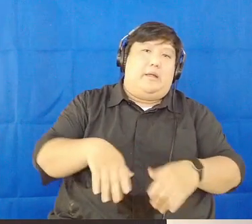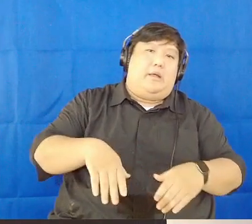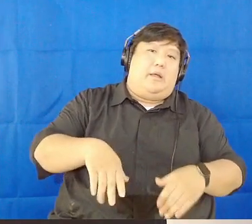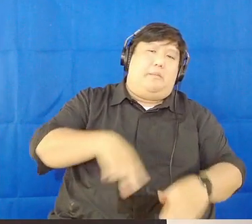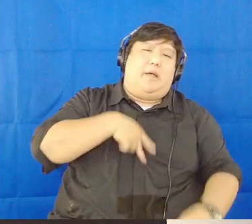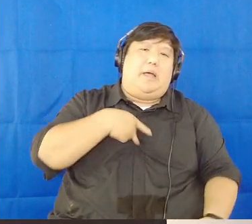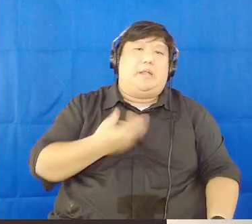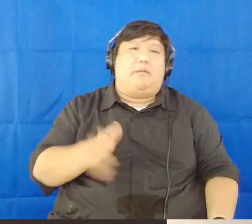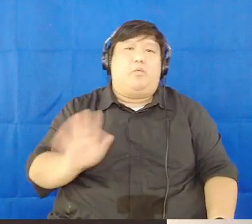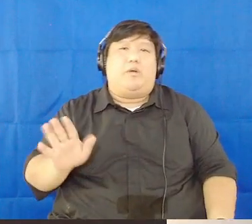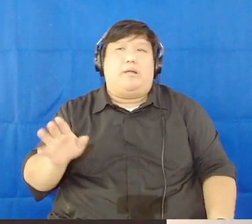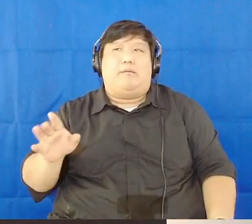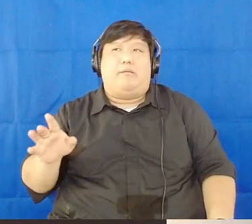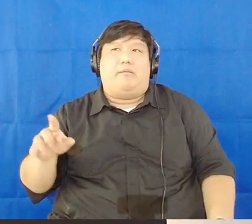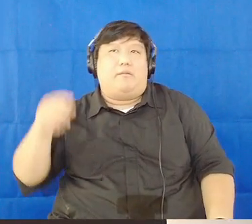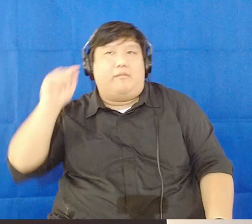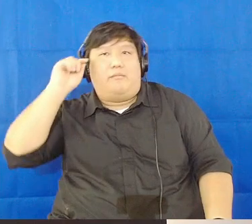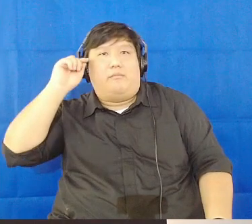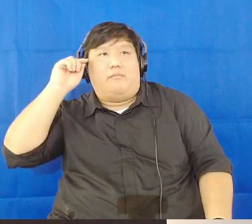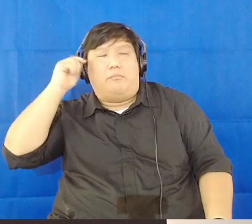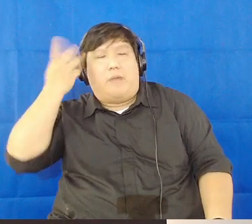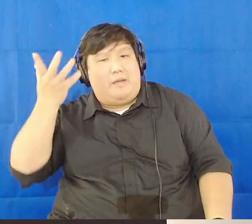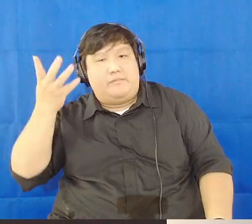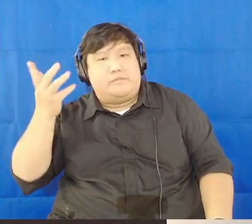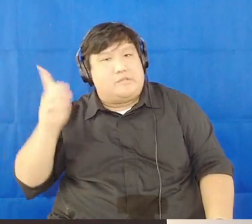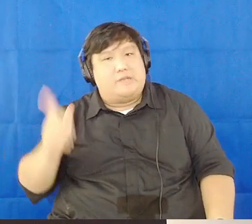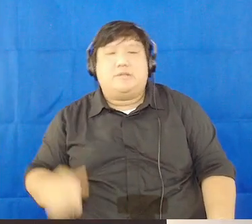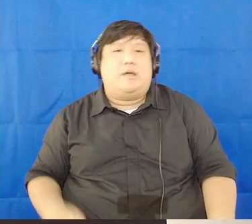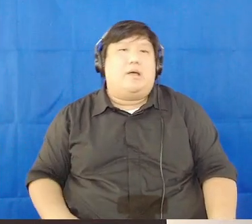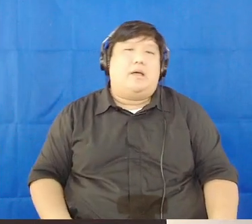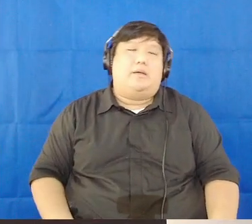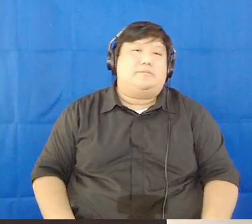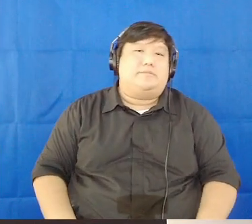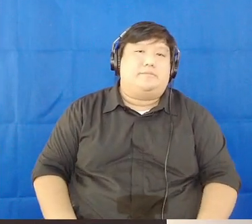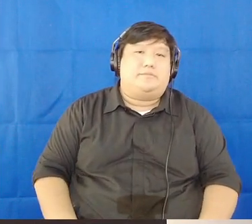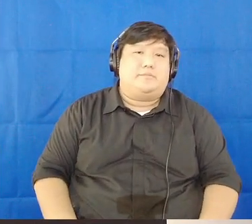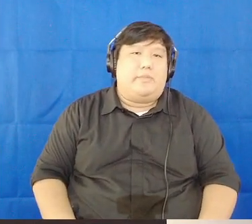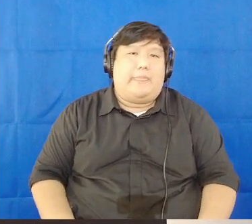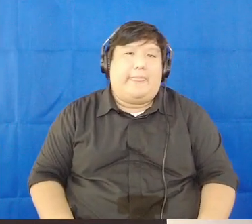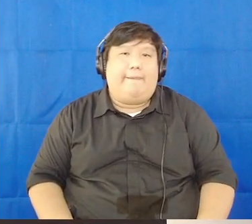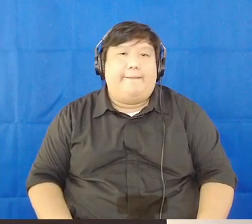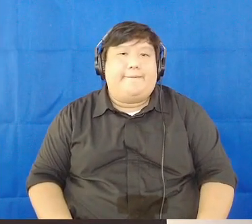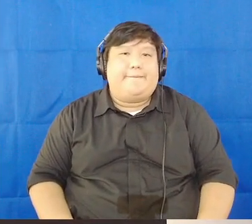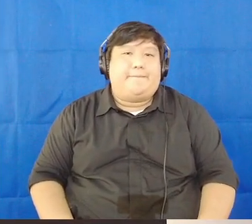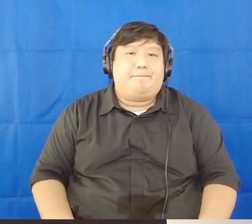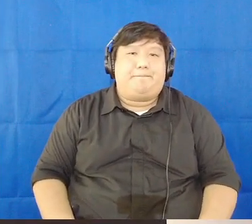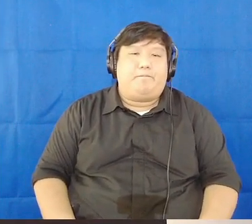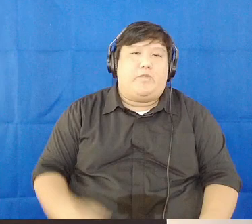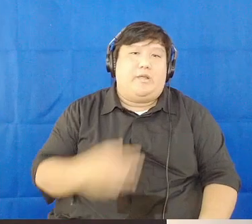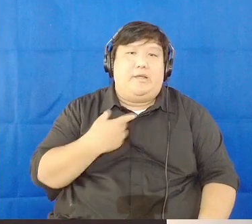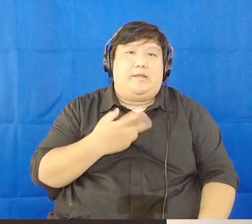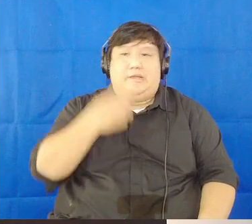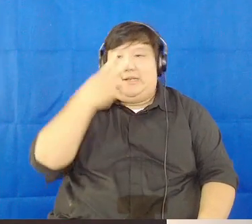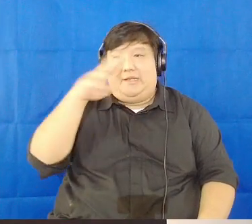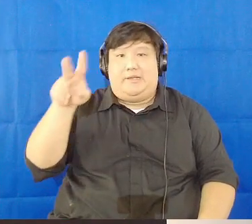Saudara-saudari yang terkasih dalam Kristus, kalau tadi sekali lagi kita melihat tubuh dan darah Kristus dalam konteks kurban